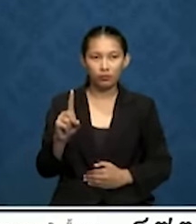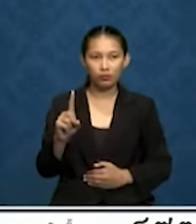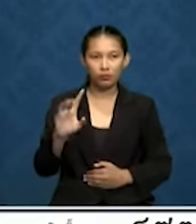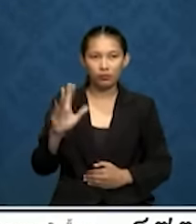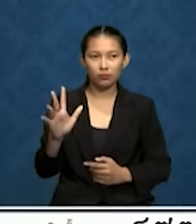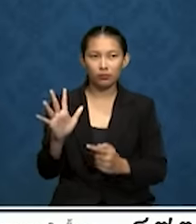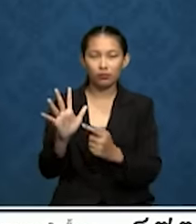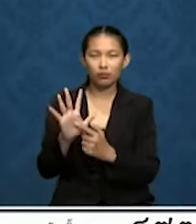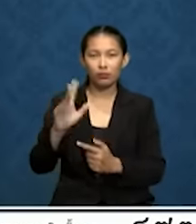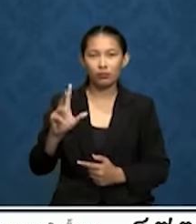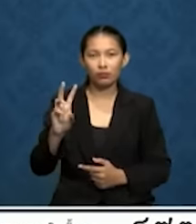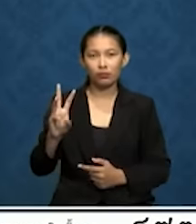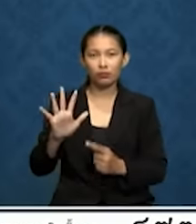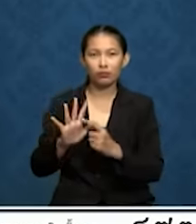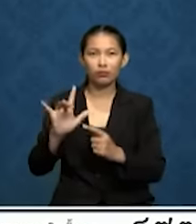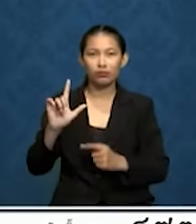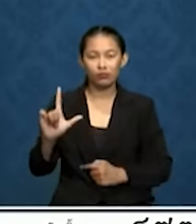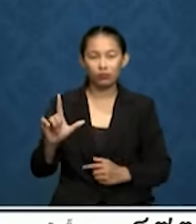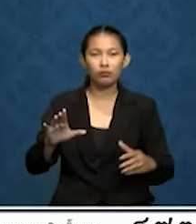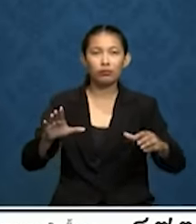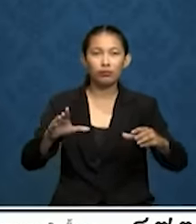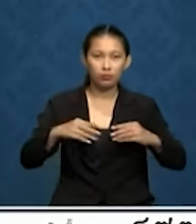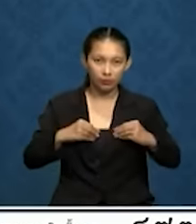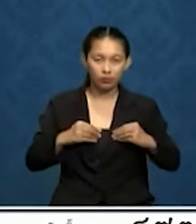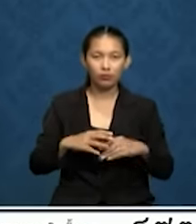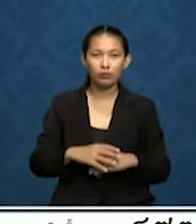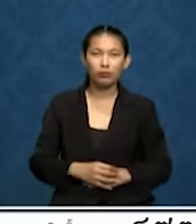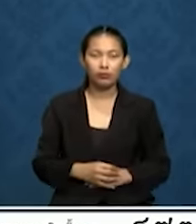ชวาลแพทย์ยาไทย เห็นชอบครับ